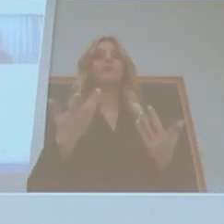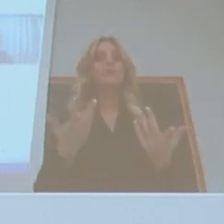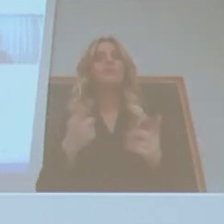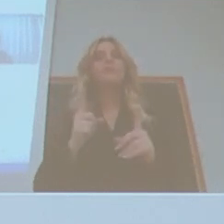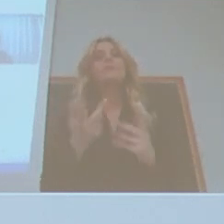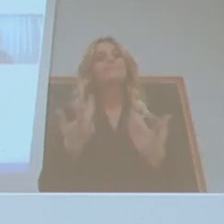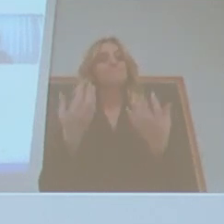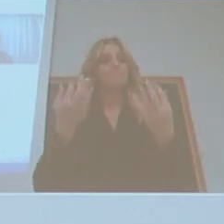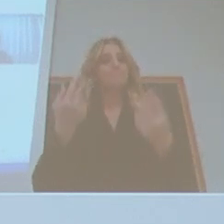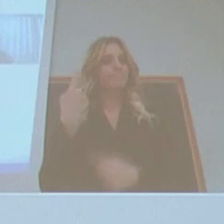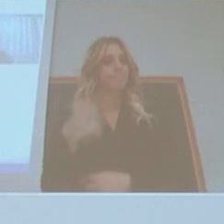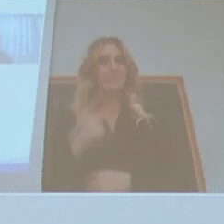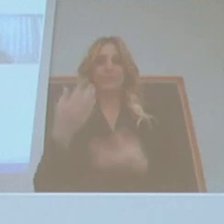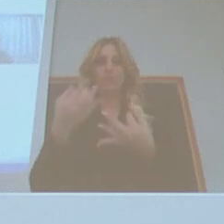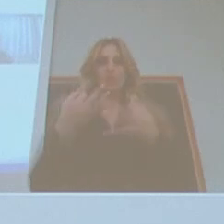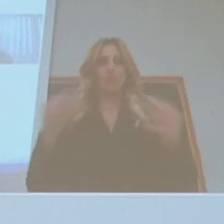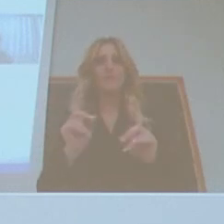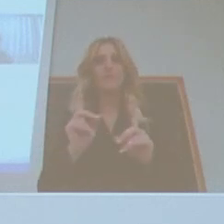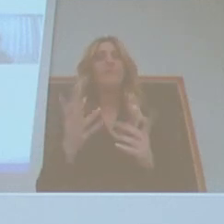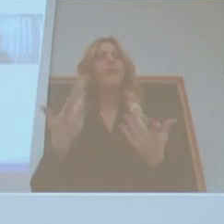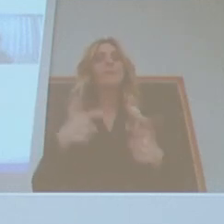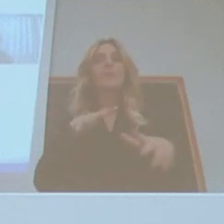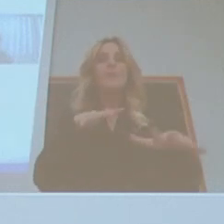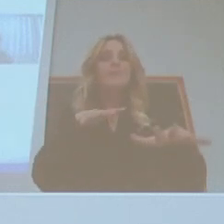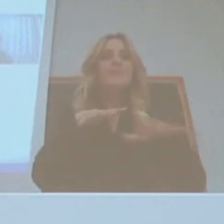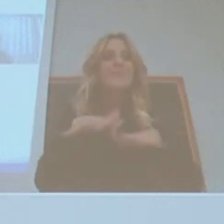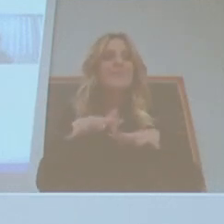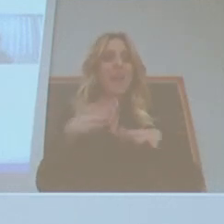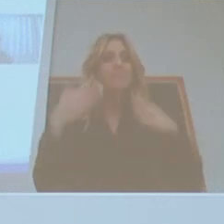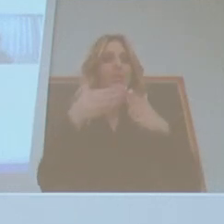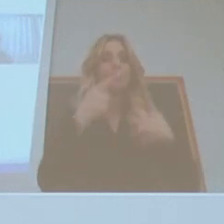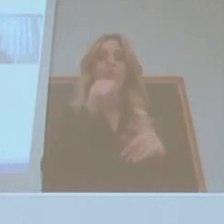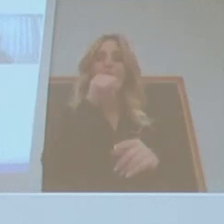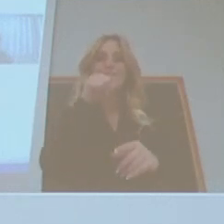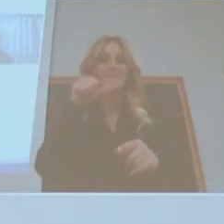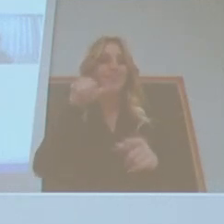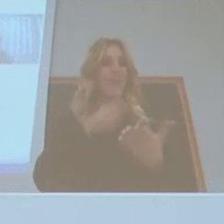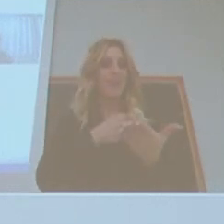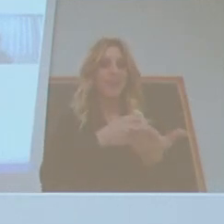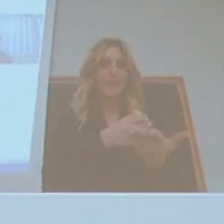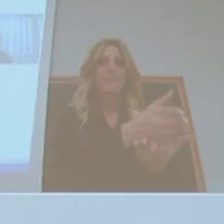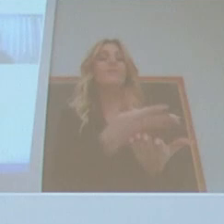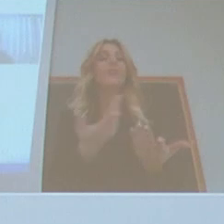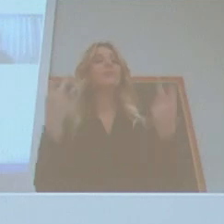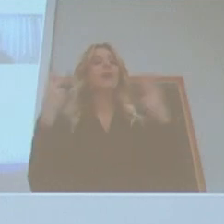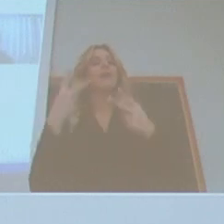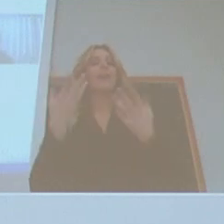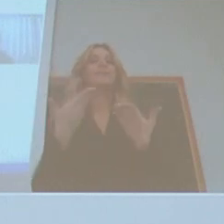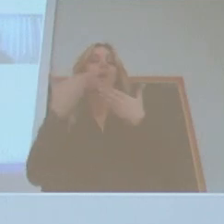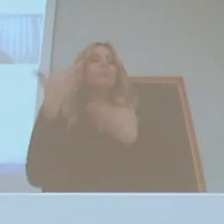il sistema di un expertise che sarebbe per altri versi necessaria. Quindi la realtà è composita, va